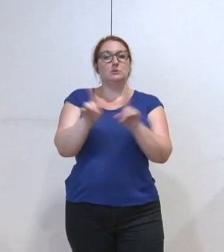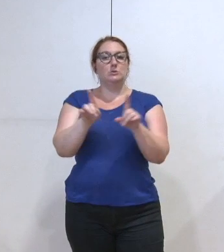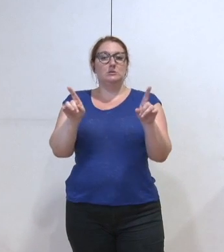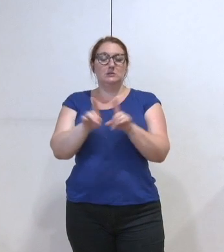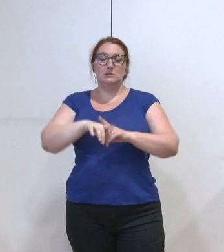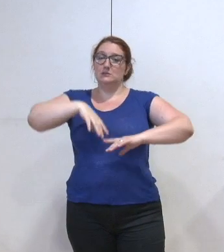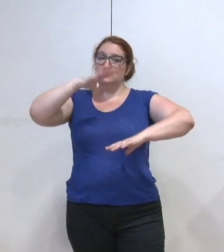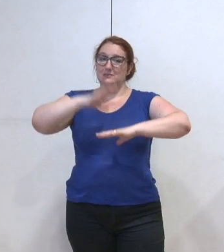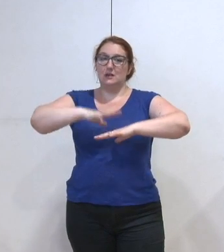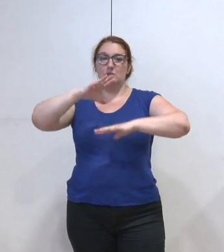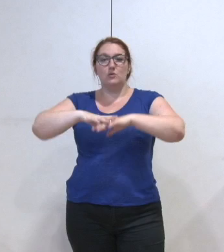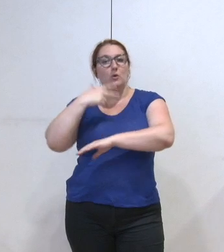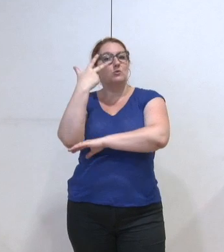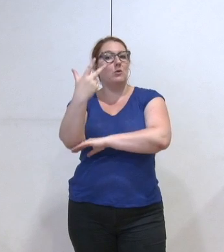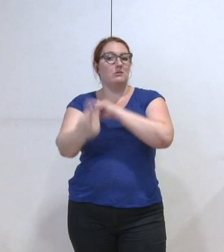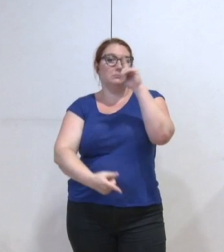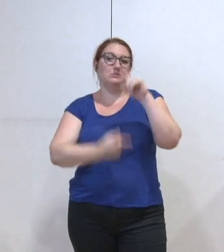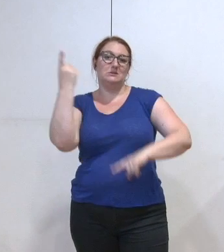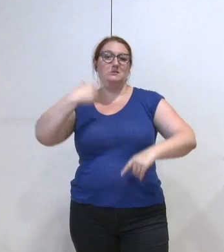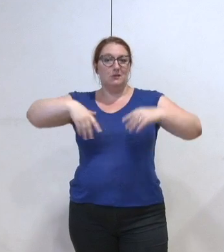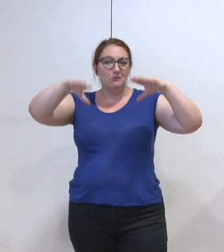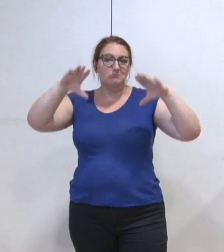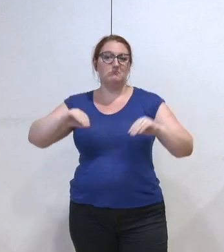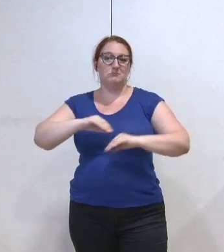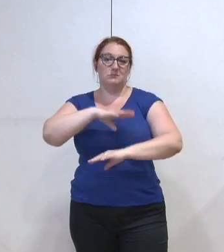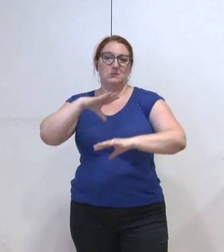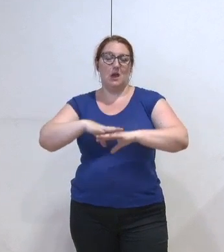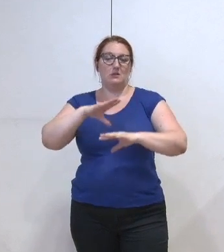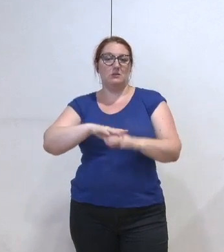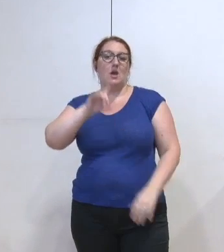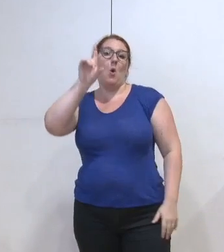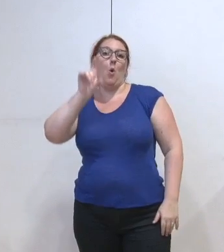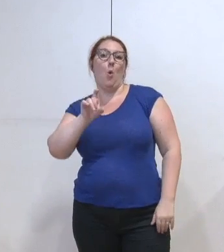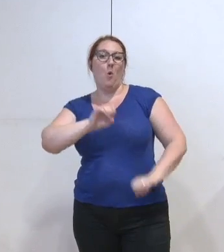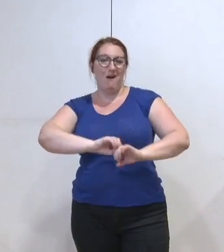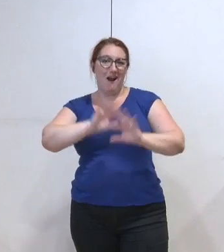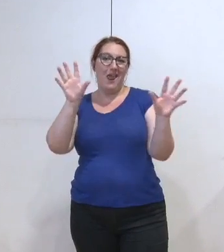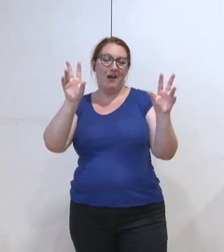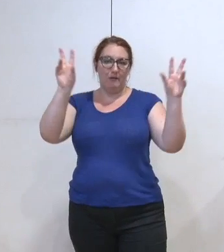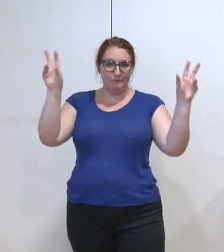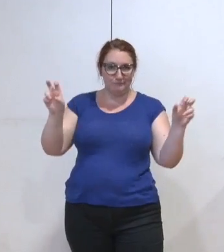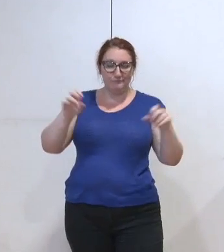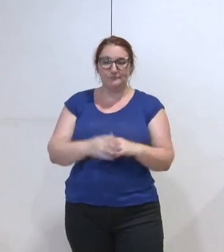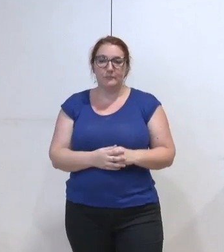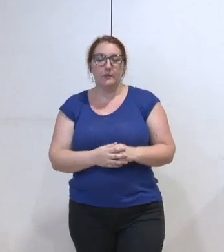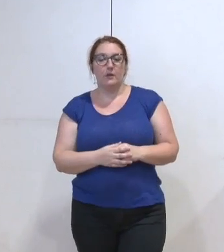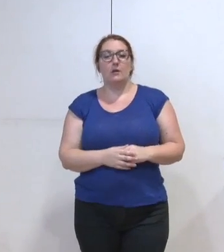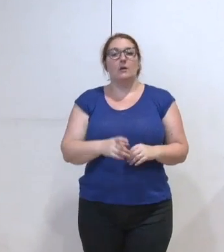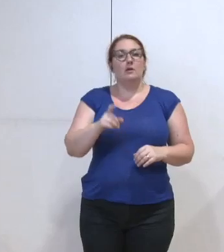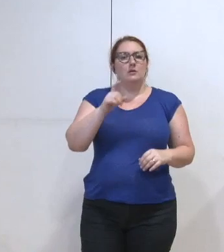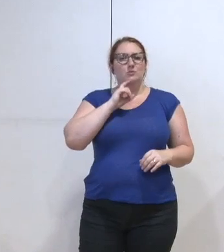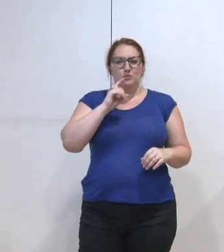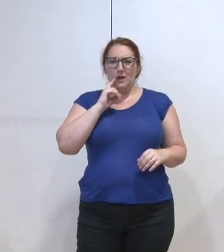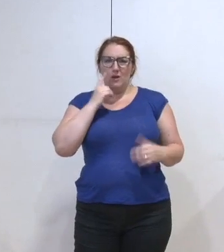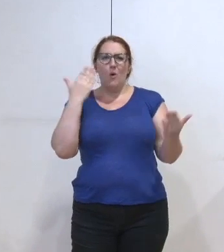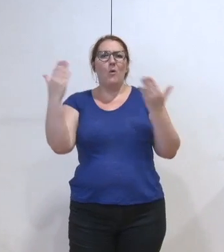et en particulier au niveau des auclaires et inversement par rapport à la représentation qui était faite tout à l'heure on se note une